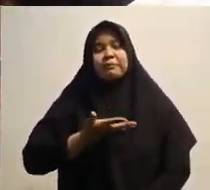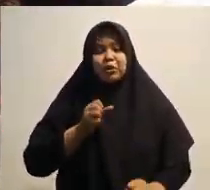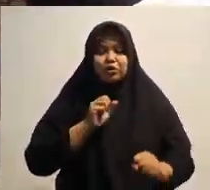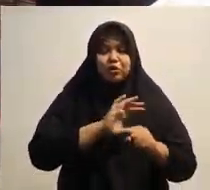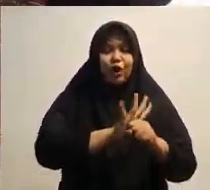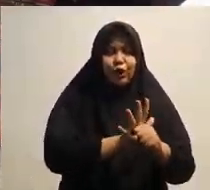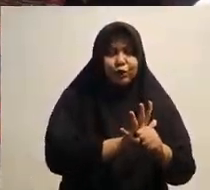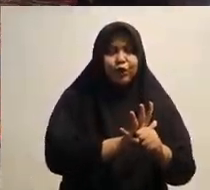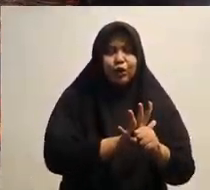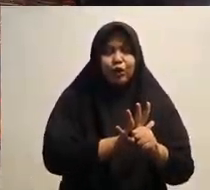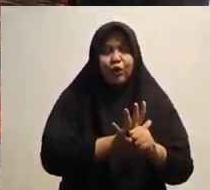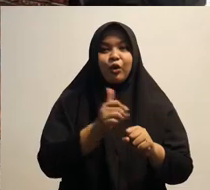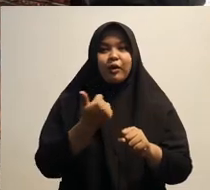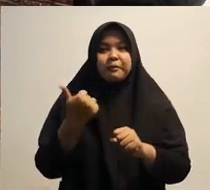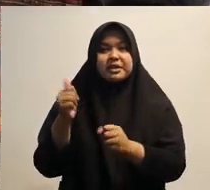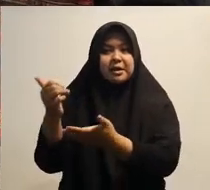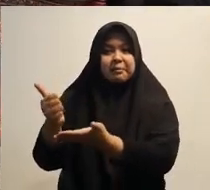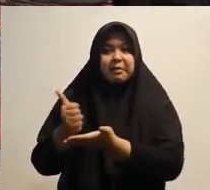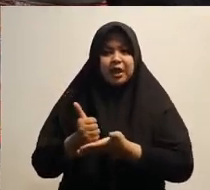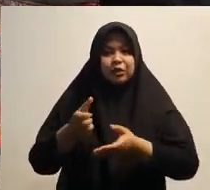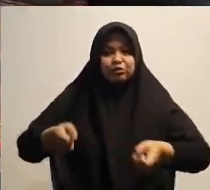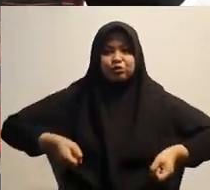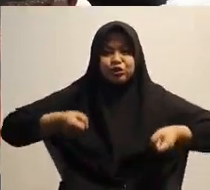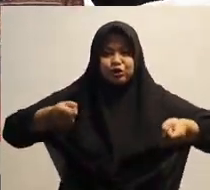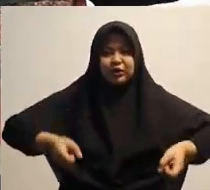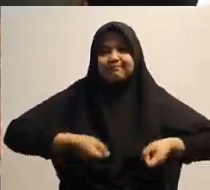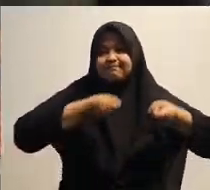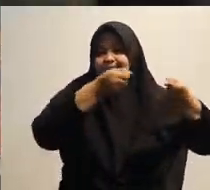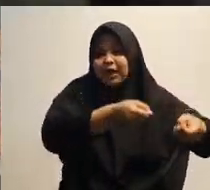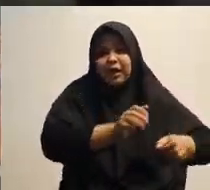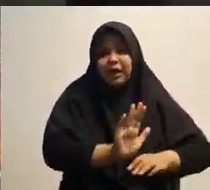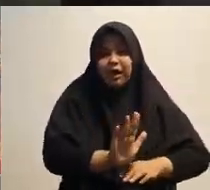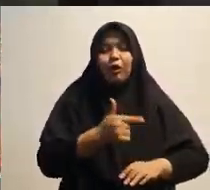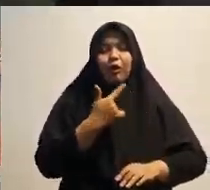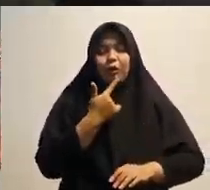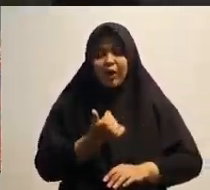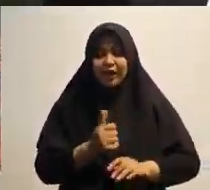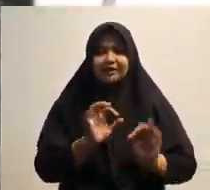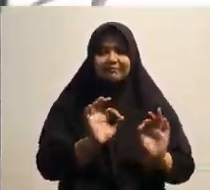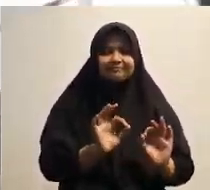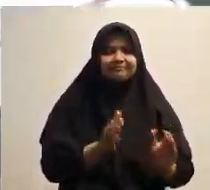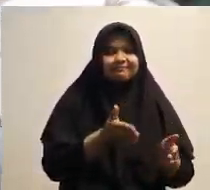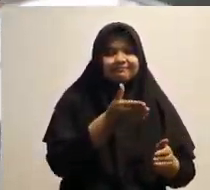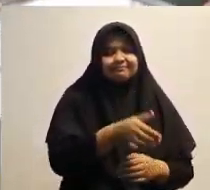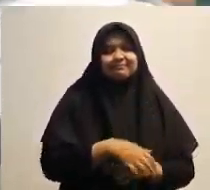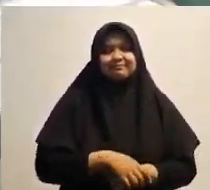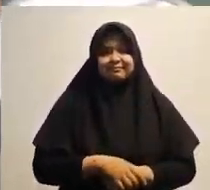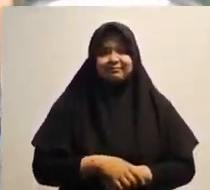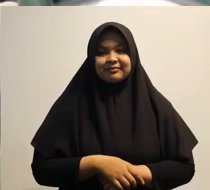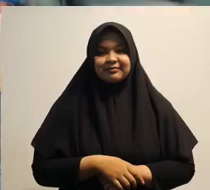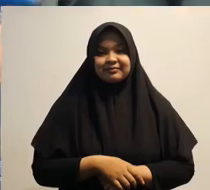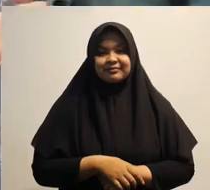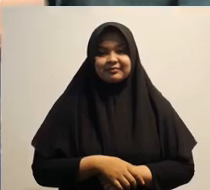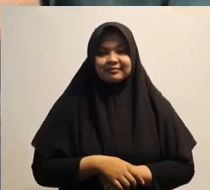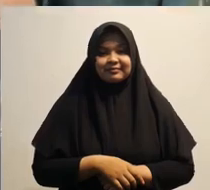Klen Sabo. Oh. Saya bisa bantu naikin kursi itu nggak? Oke okay, boleh.